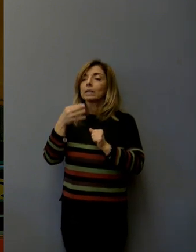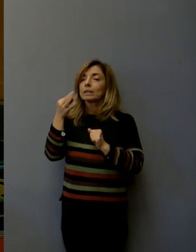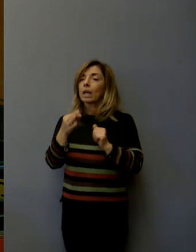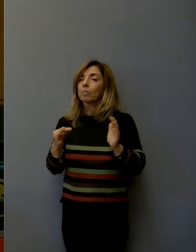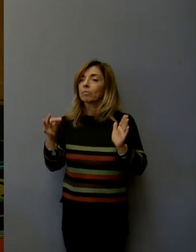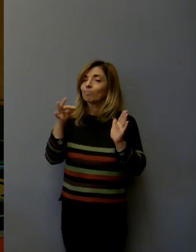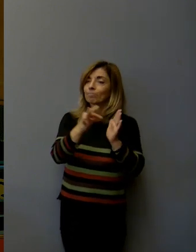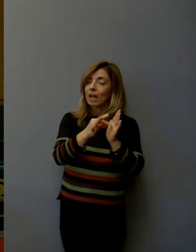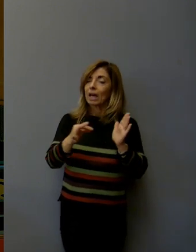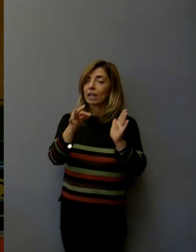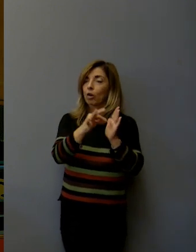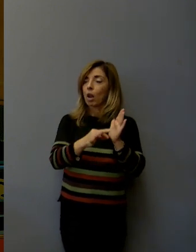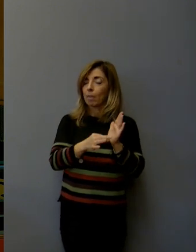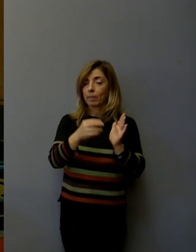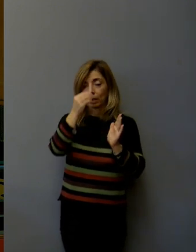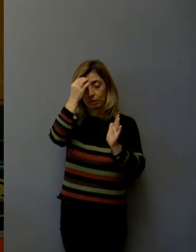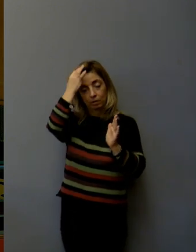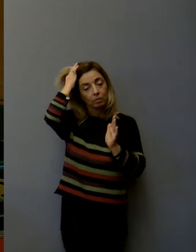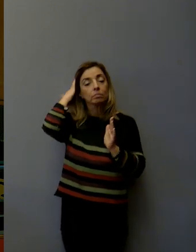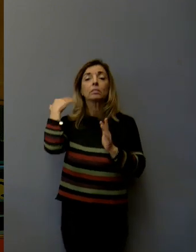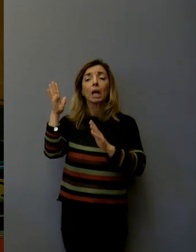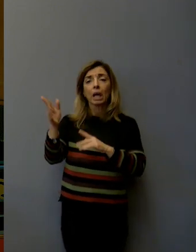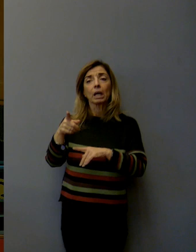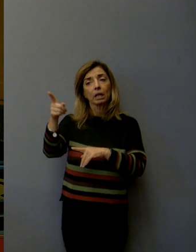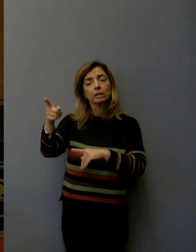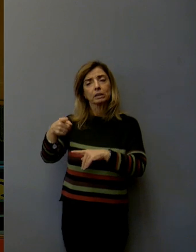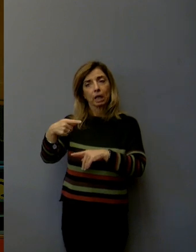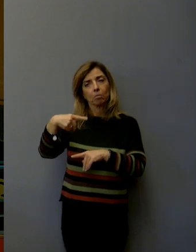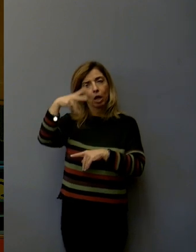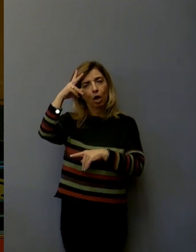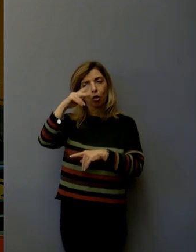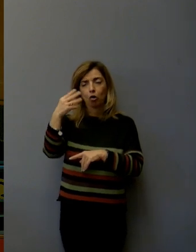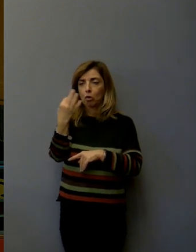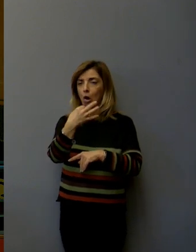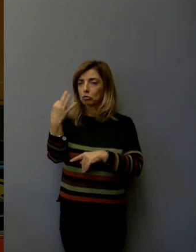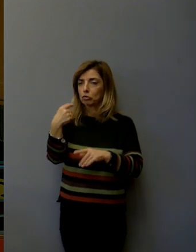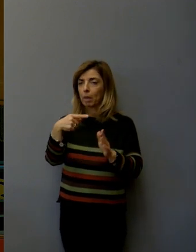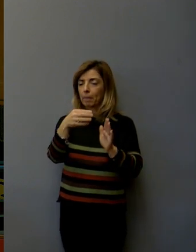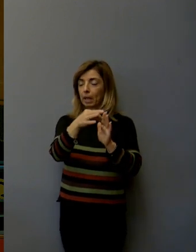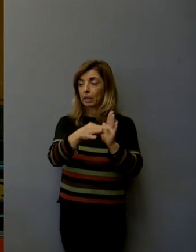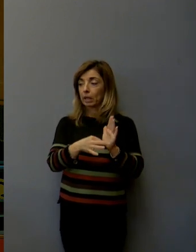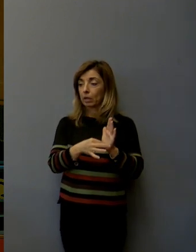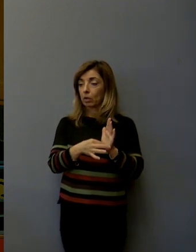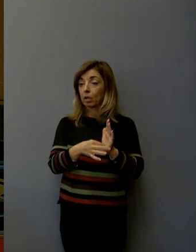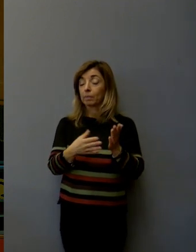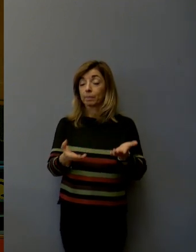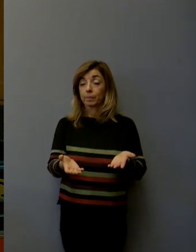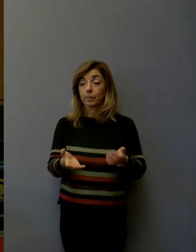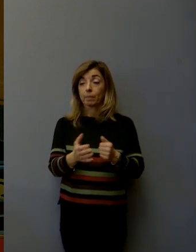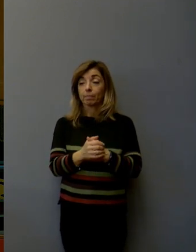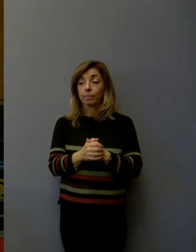che sia No dico pare che sia molto ferrato in regolamento c'è stato anche da parte e